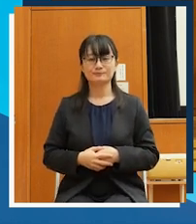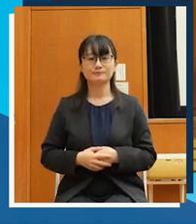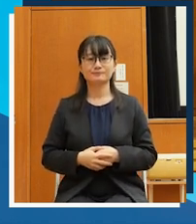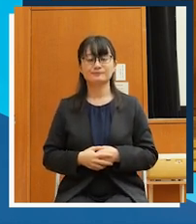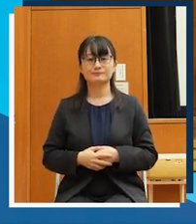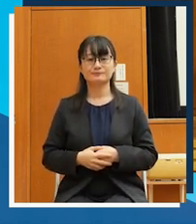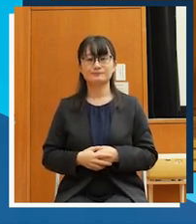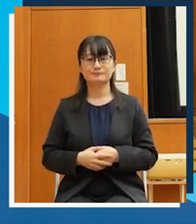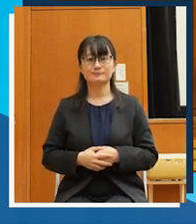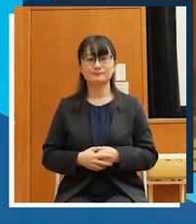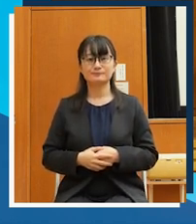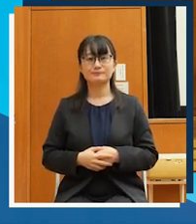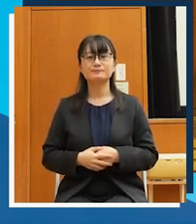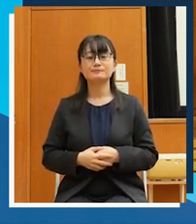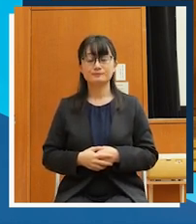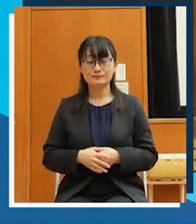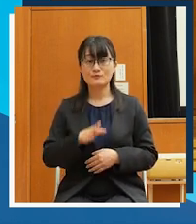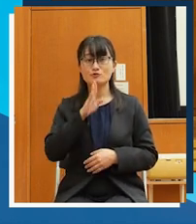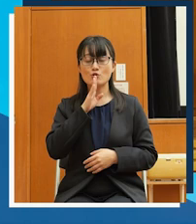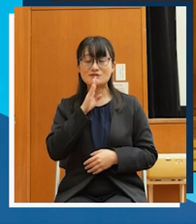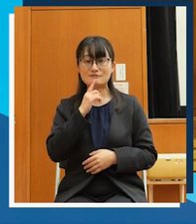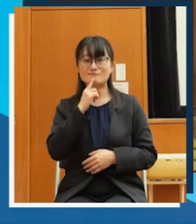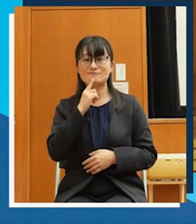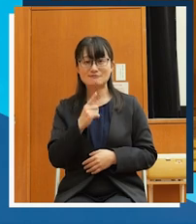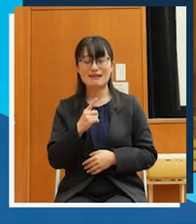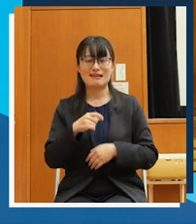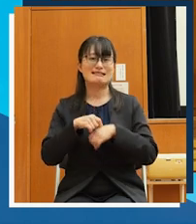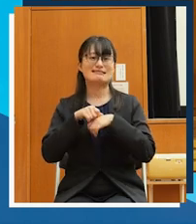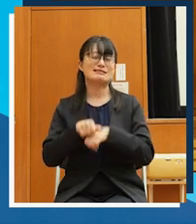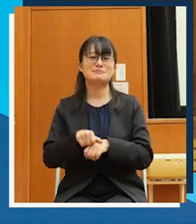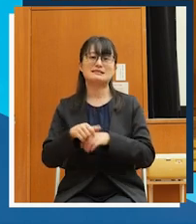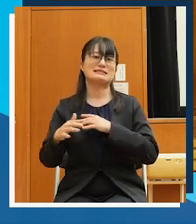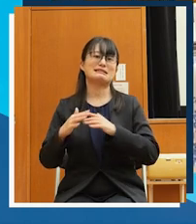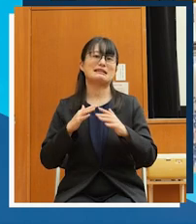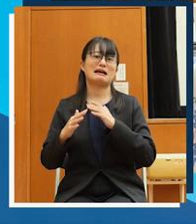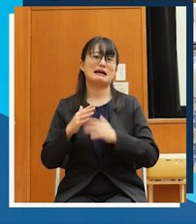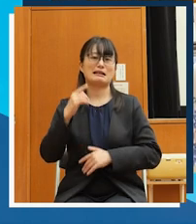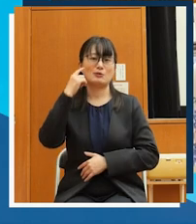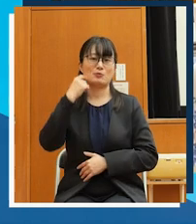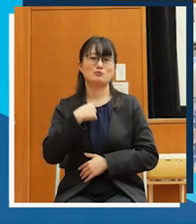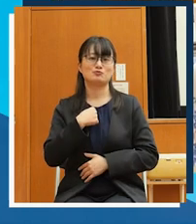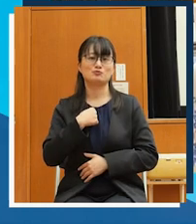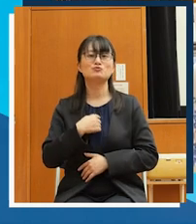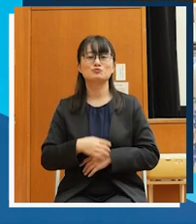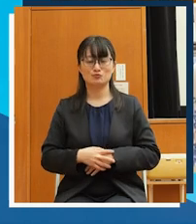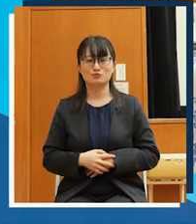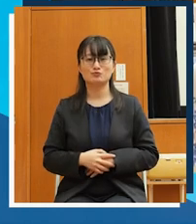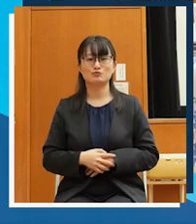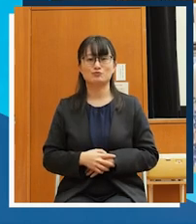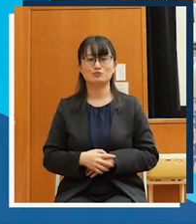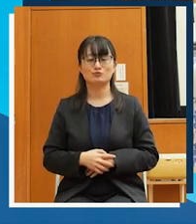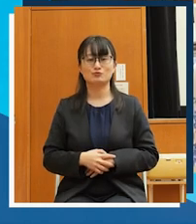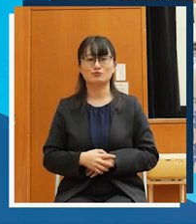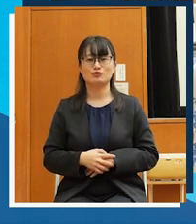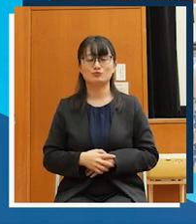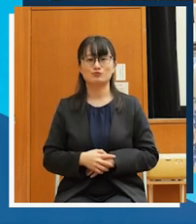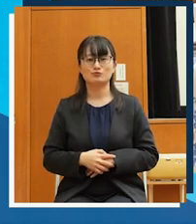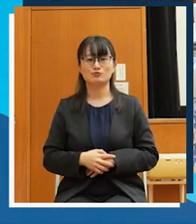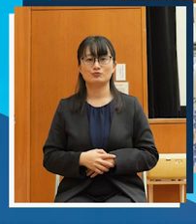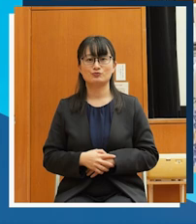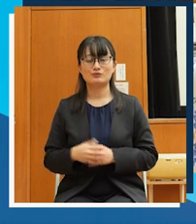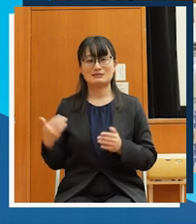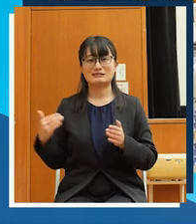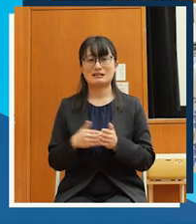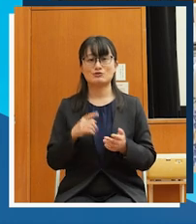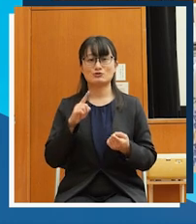は変えられるのかとこれ正直言って私たちも厳しい戦いをずっと強いられてきていますであの最終